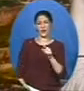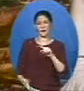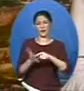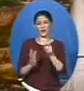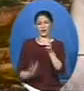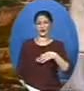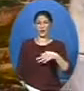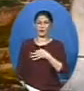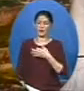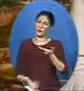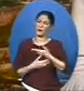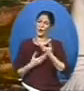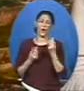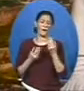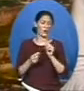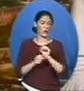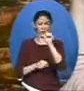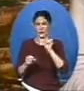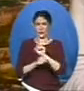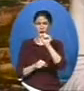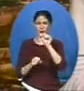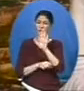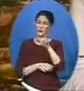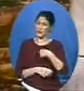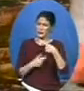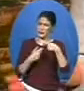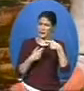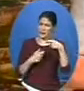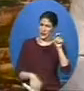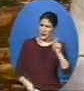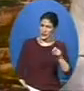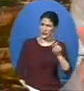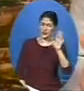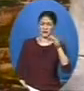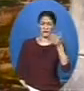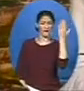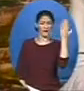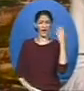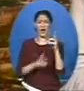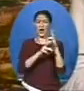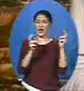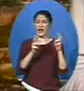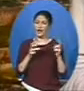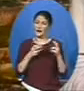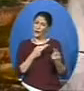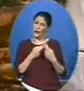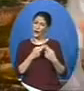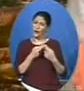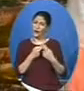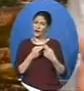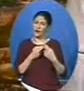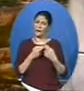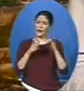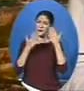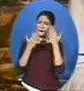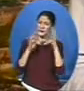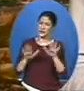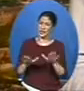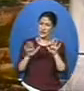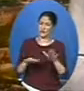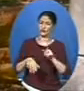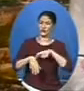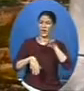השנים שאני בכנסת, כולל בקדנציה הקודמת, עם מערים מעורבות, עם יישובים סמוכי מסגדים, שהרמקול של